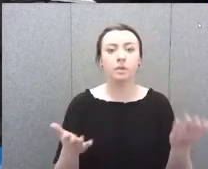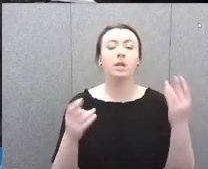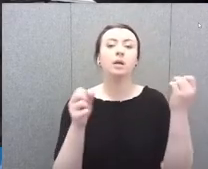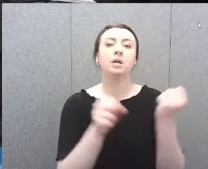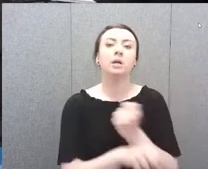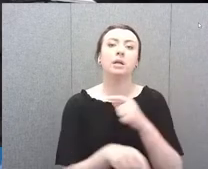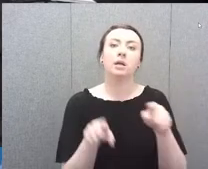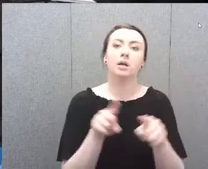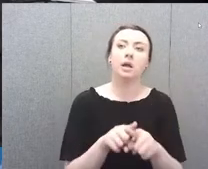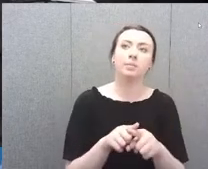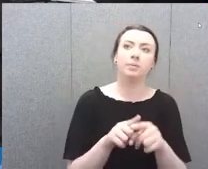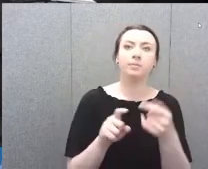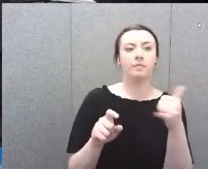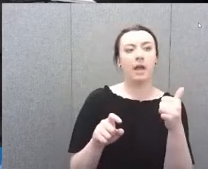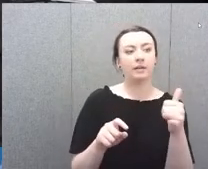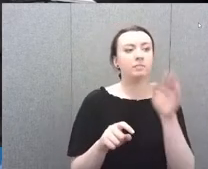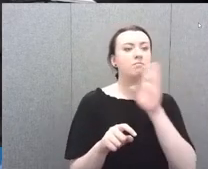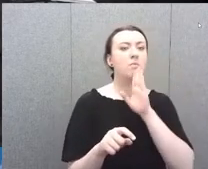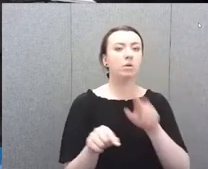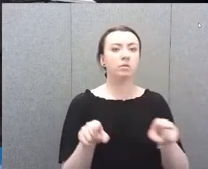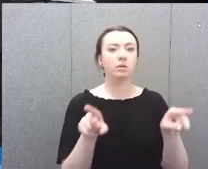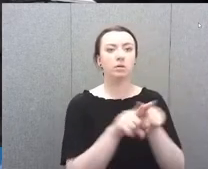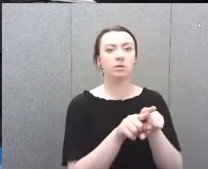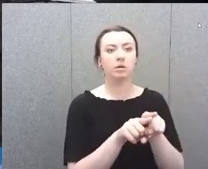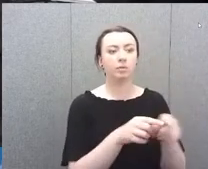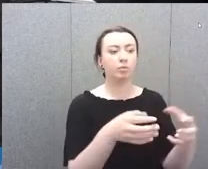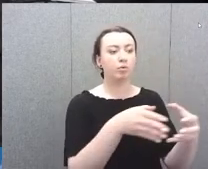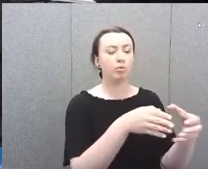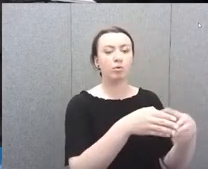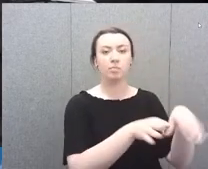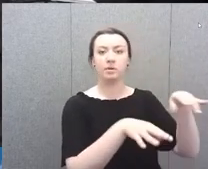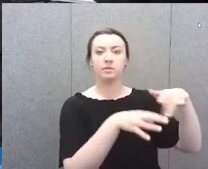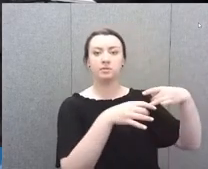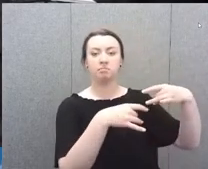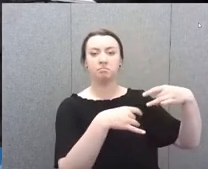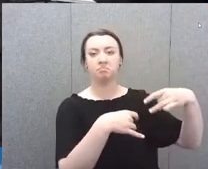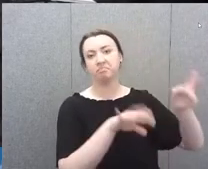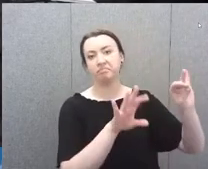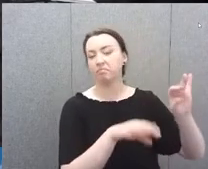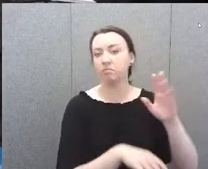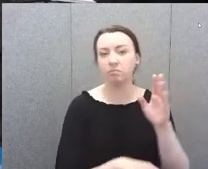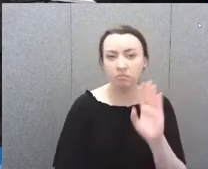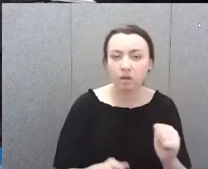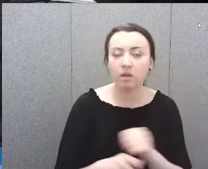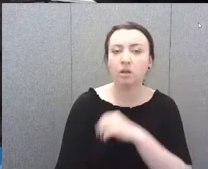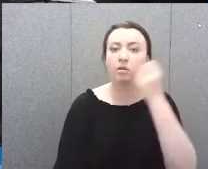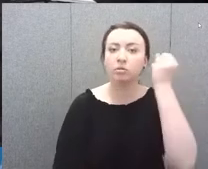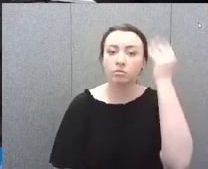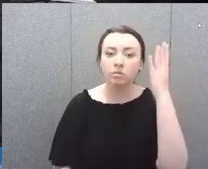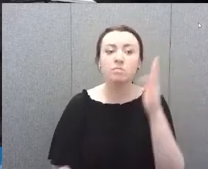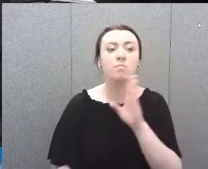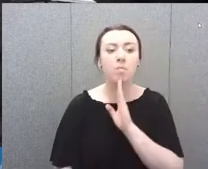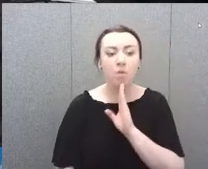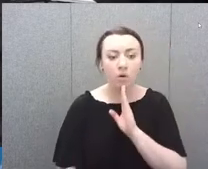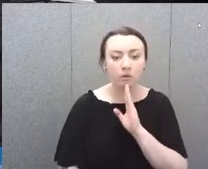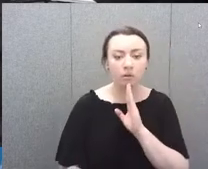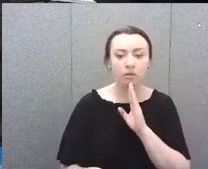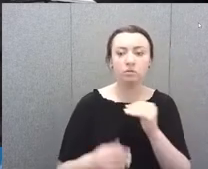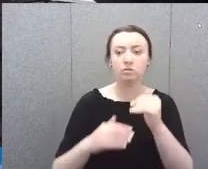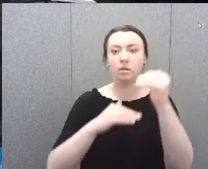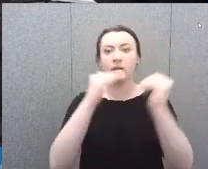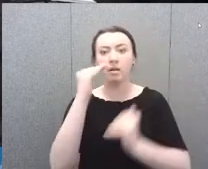целостного общества означает то, что женщины должны